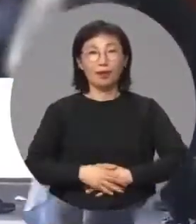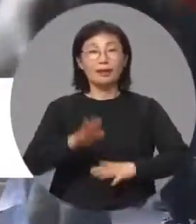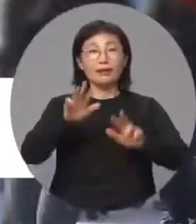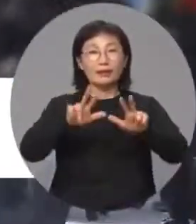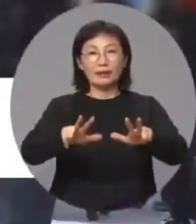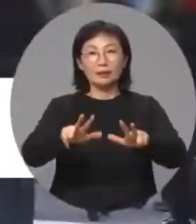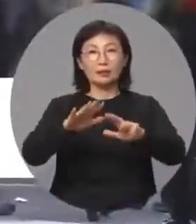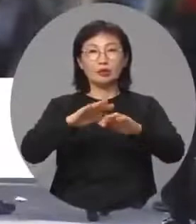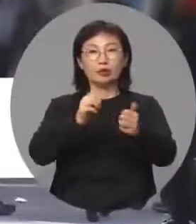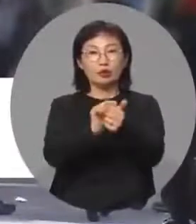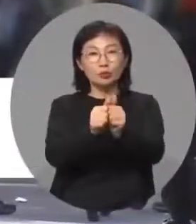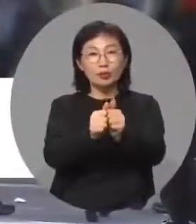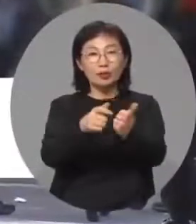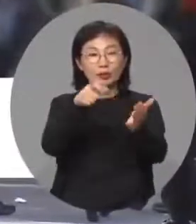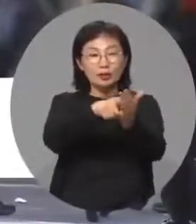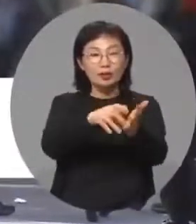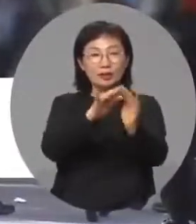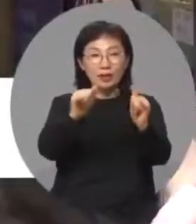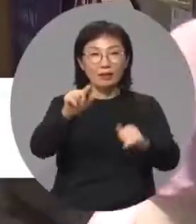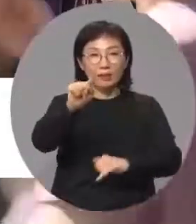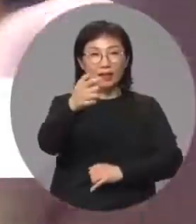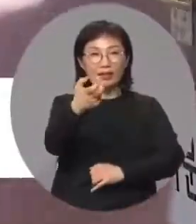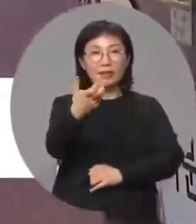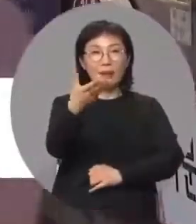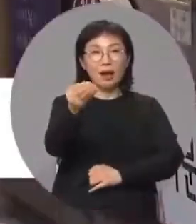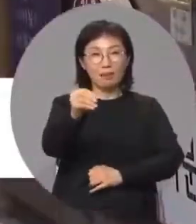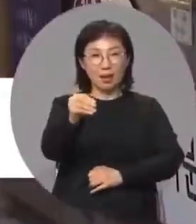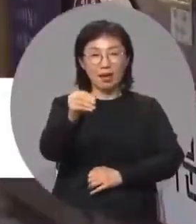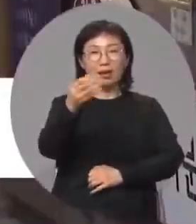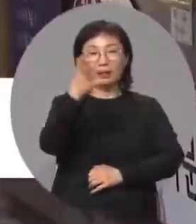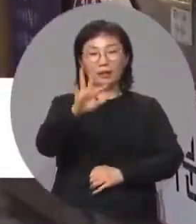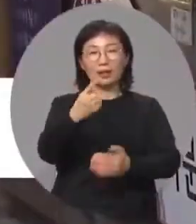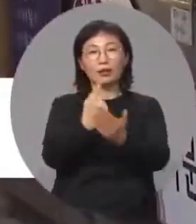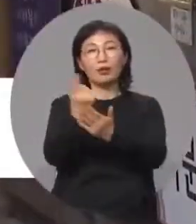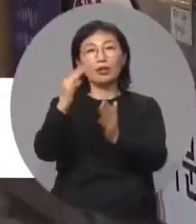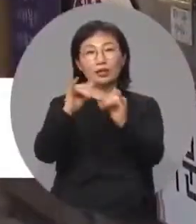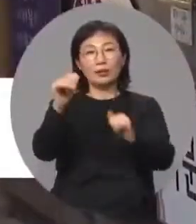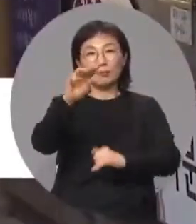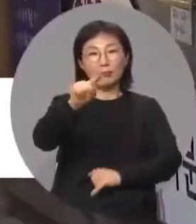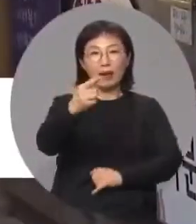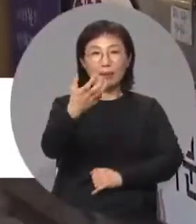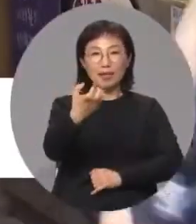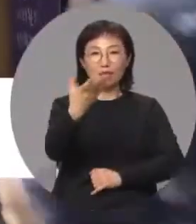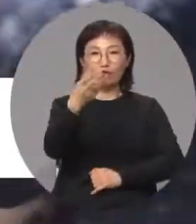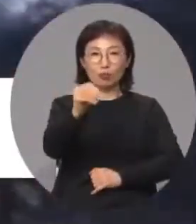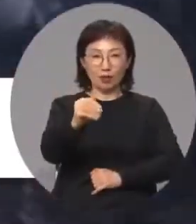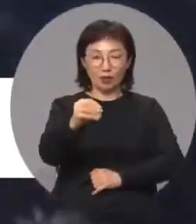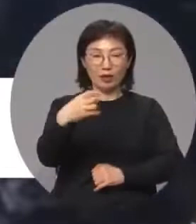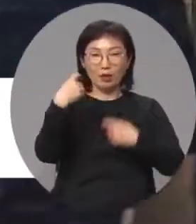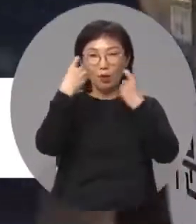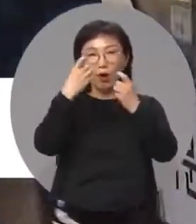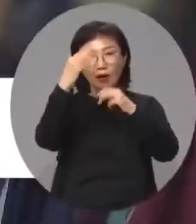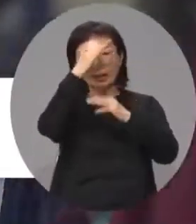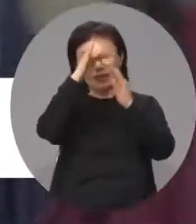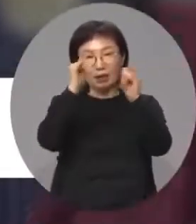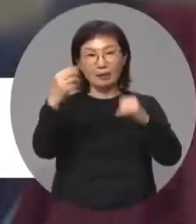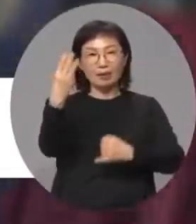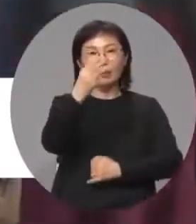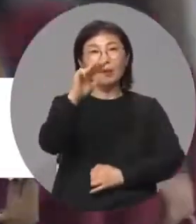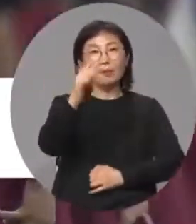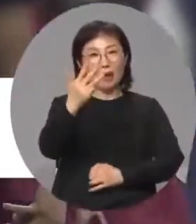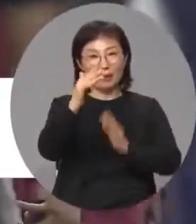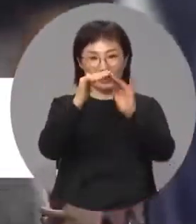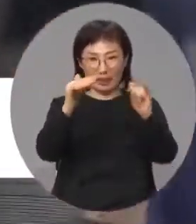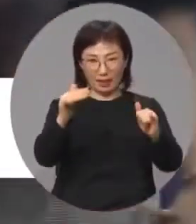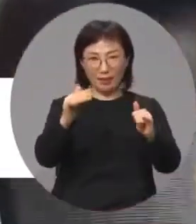현재도 4 주민등록 인구는 170 8만명 수준이지만 출연도 밀은 1,890,000 며 관광 체류 인구는 3천 800만